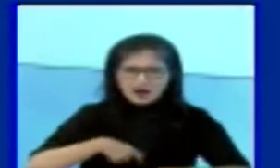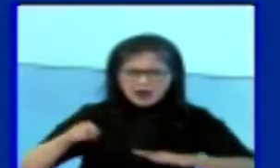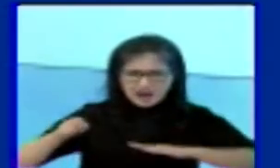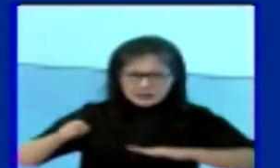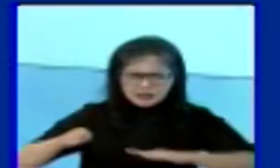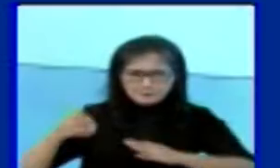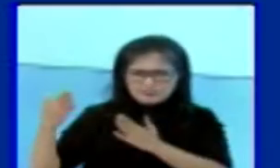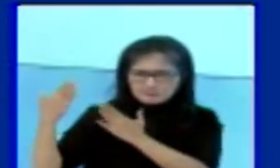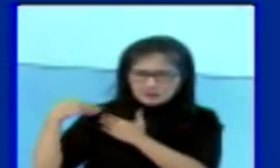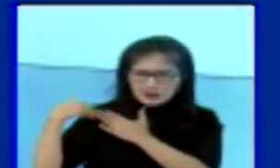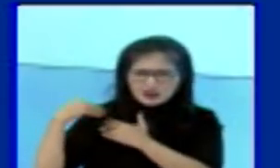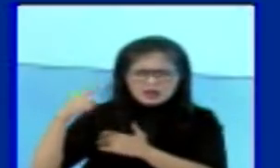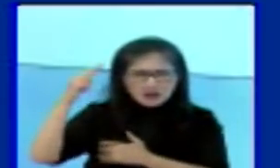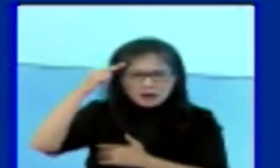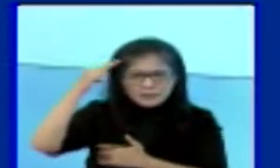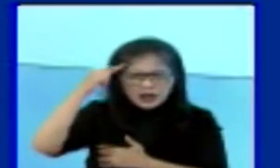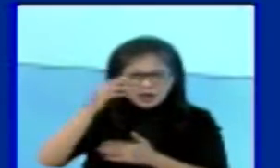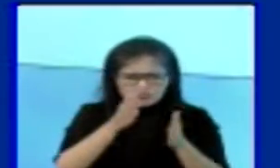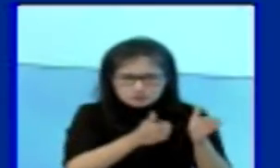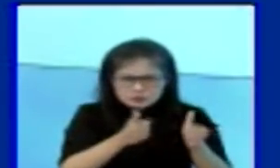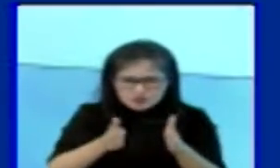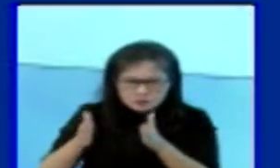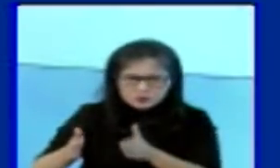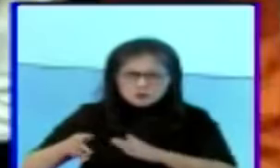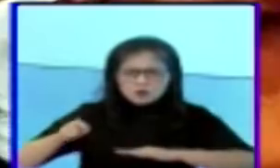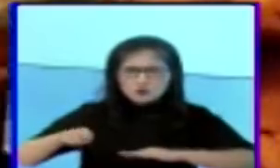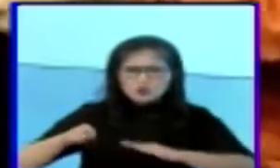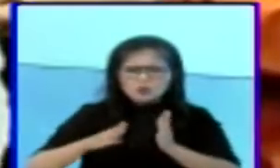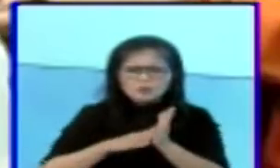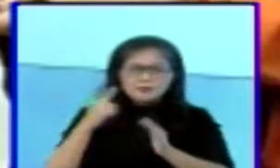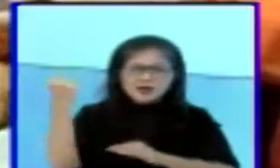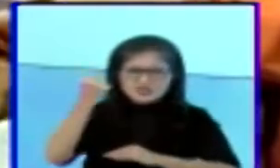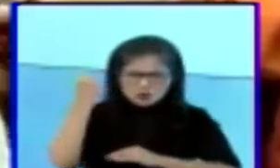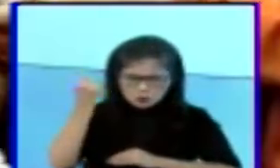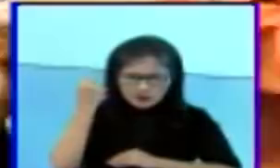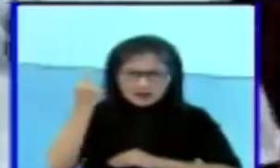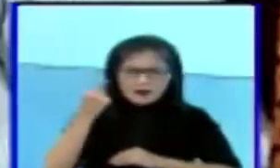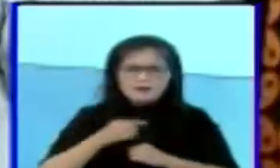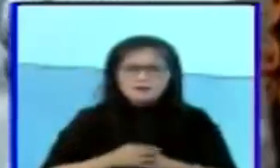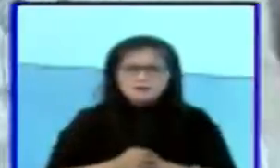menjabat sebagai Kepala Badan Pembinaan Hukum Nasional. Tim Liputan iNews melaporkan.